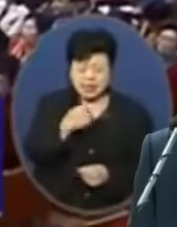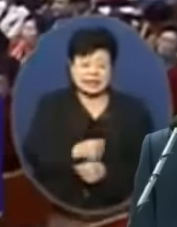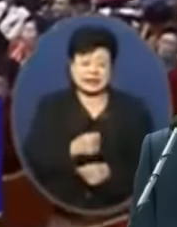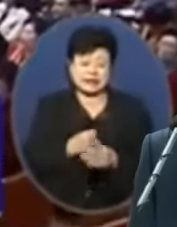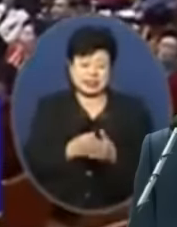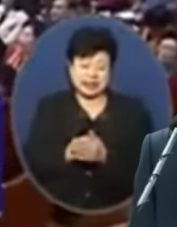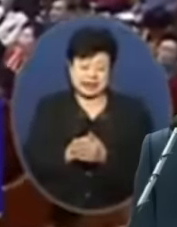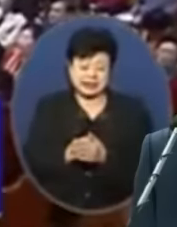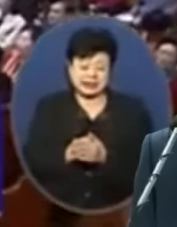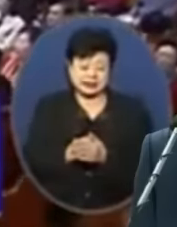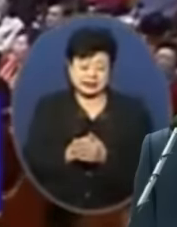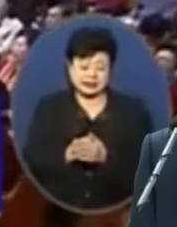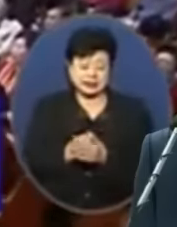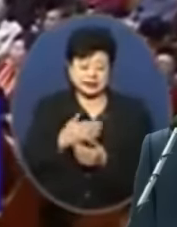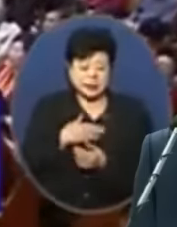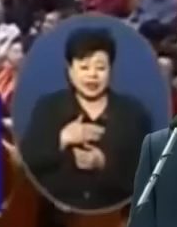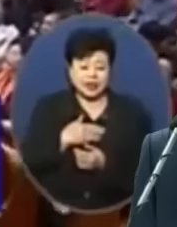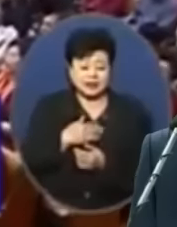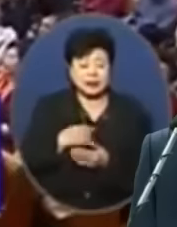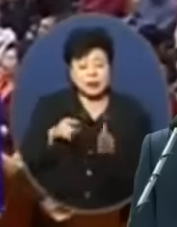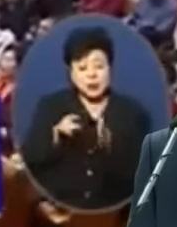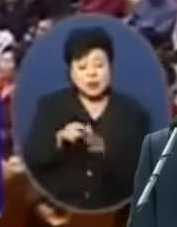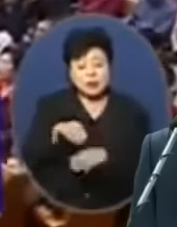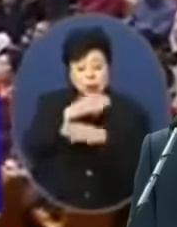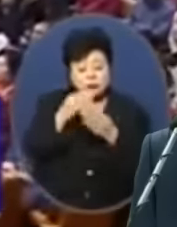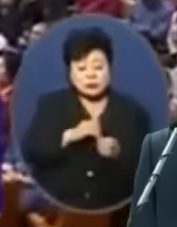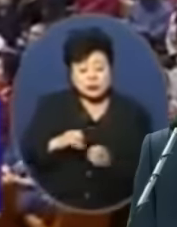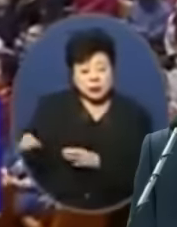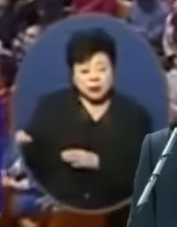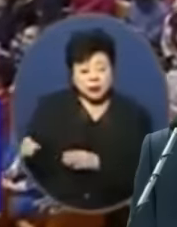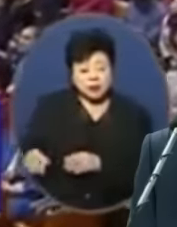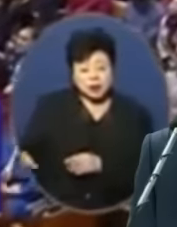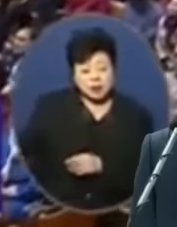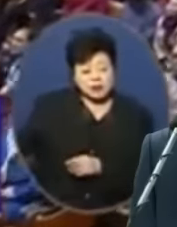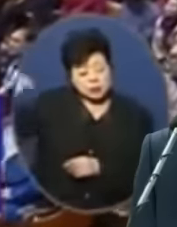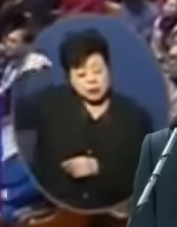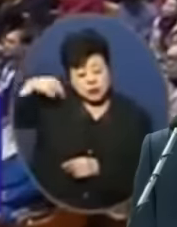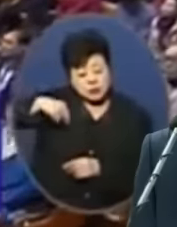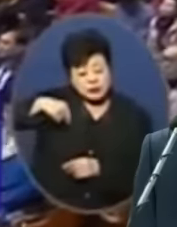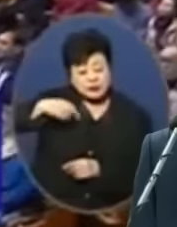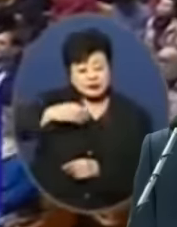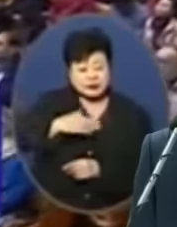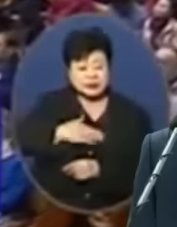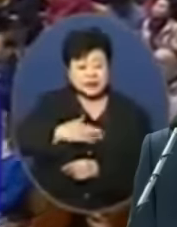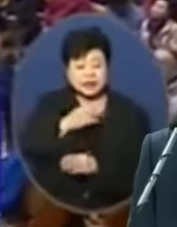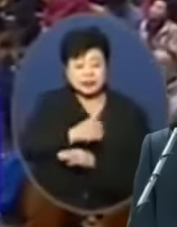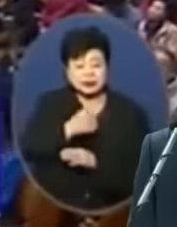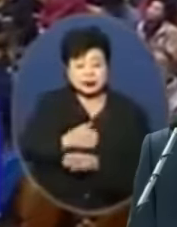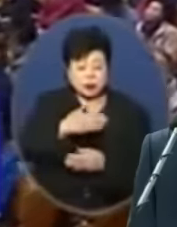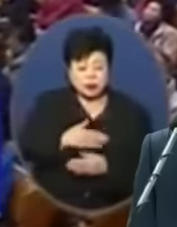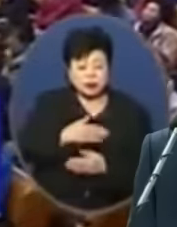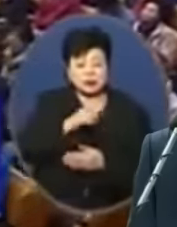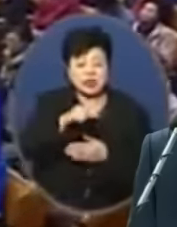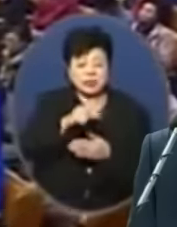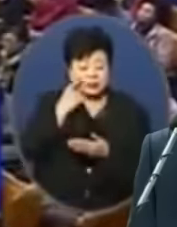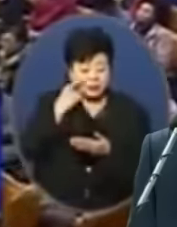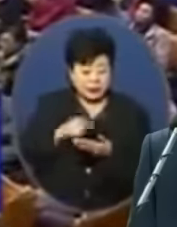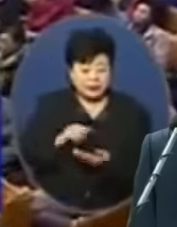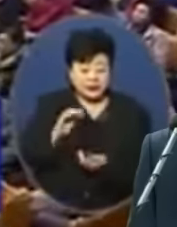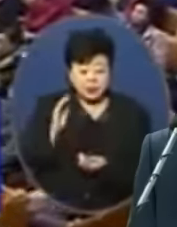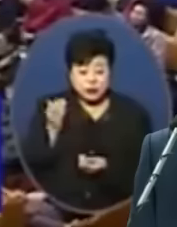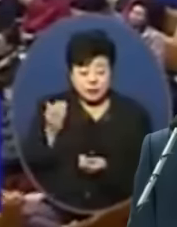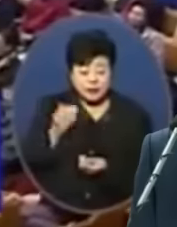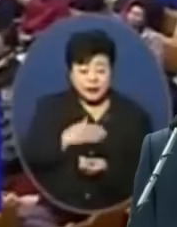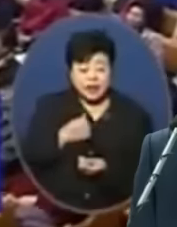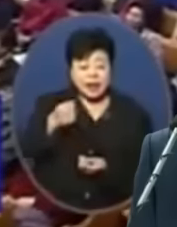고상함이라. 내가 그를 위하여 모든 것을 잃어버리고 배설물로 여기면 그리스도를 얻고 그 안에 발견되려 함이라.